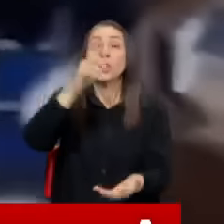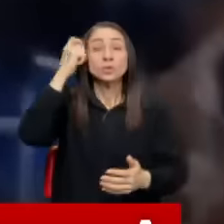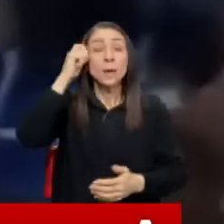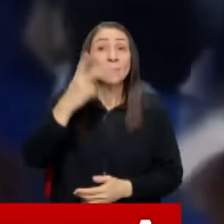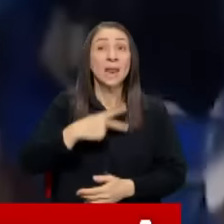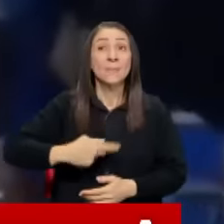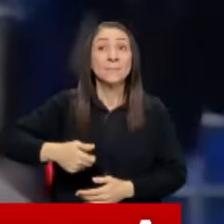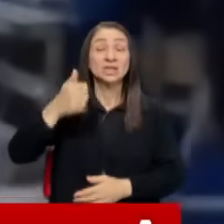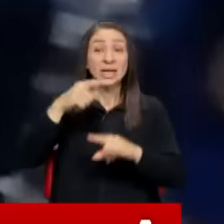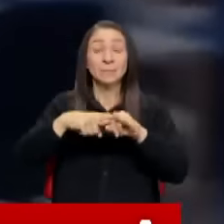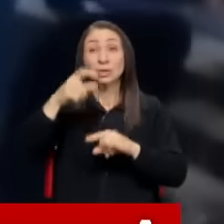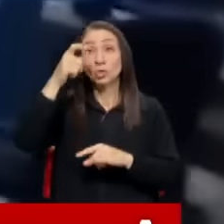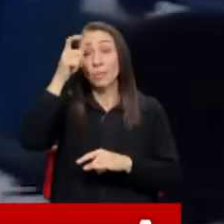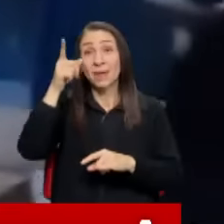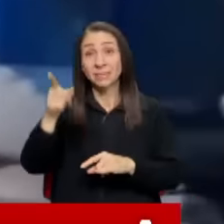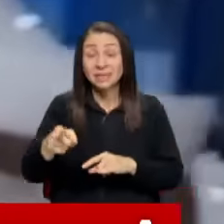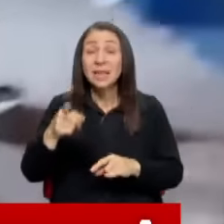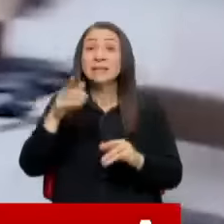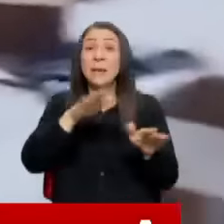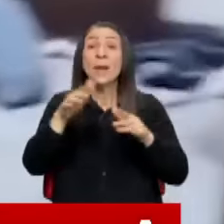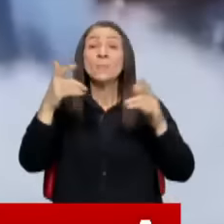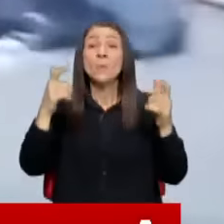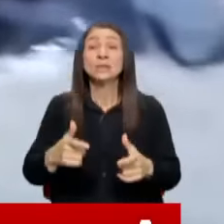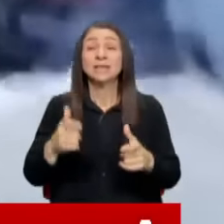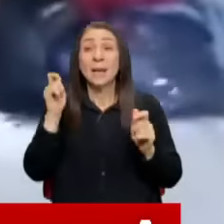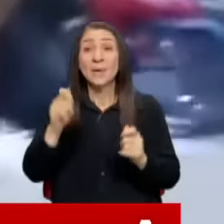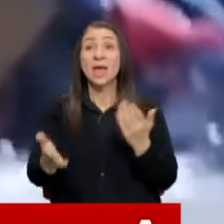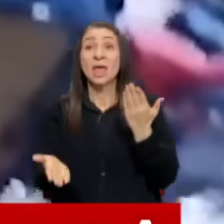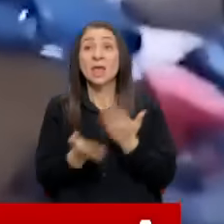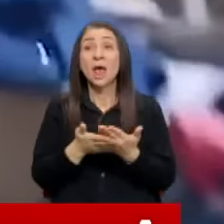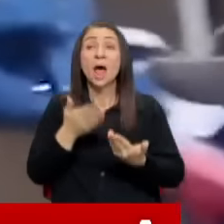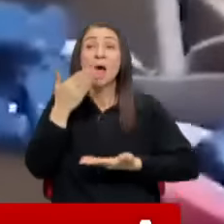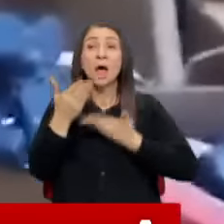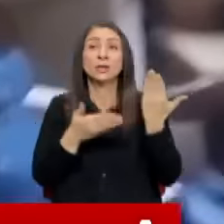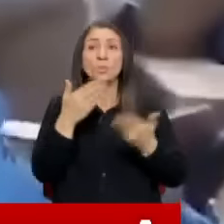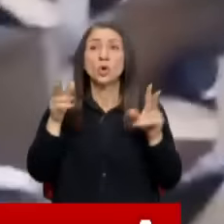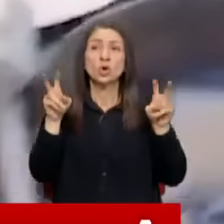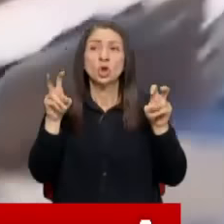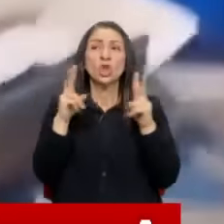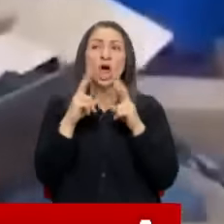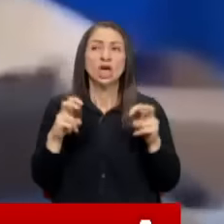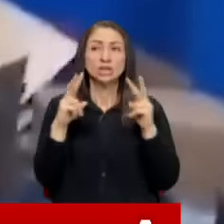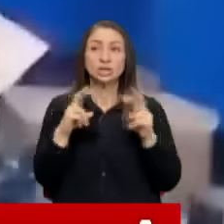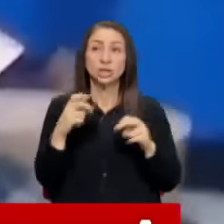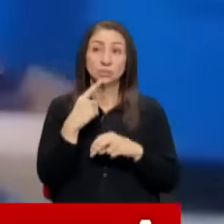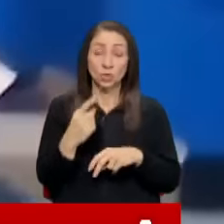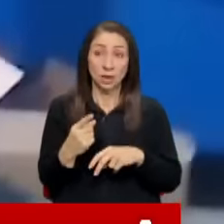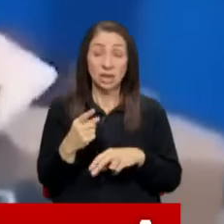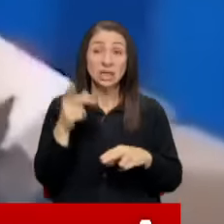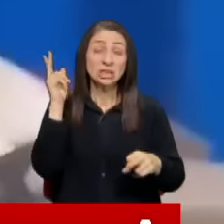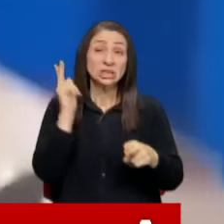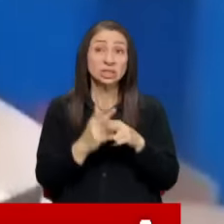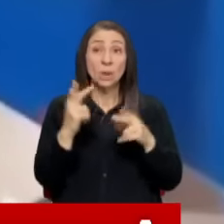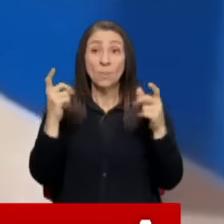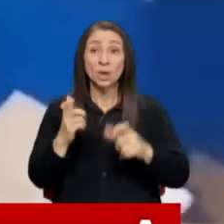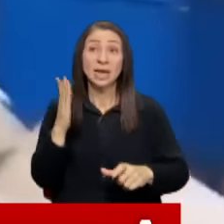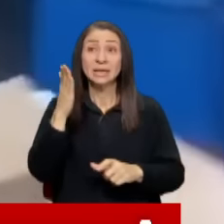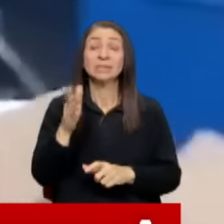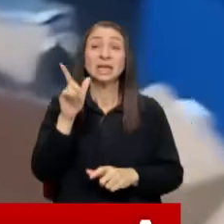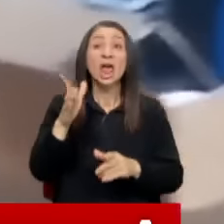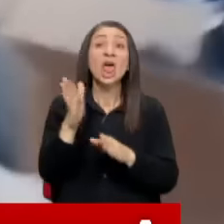Üsküdar Belediye Başkanı Hilmi Türkmen deprem bölgesine yapılan yardımları anlatıp konunun araştırılacağını söyledi. Hızlıca bölgeye